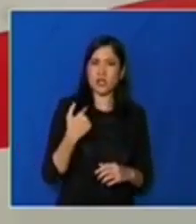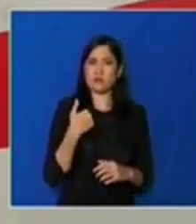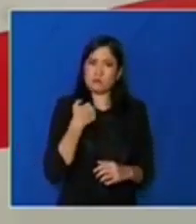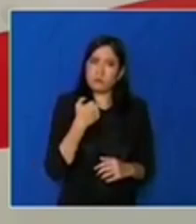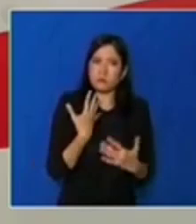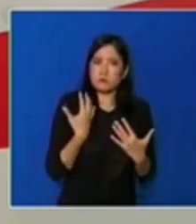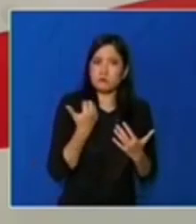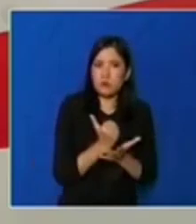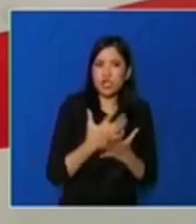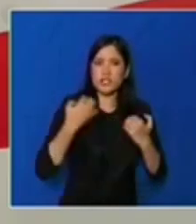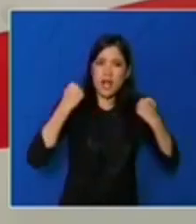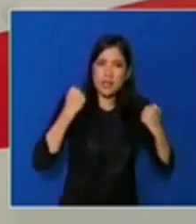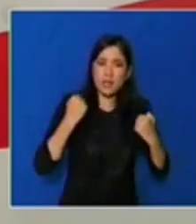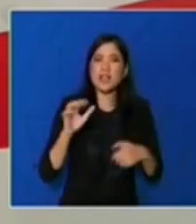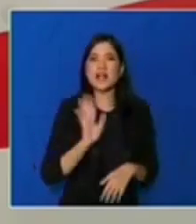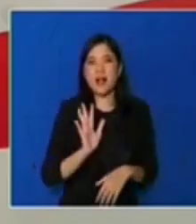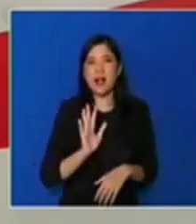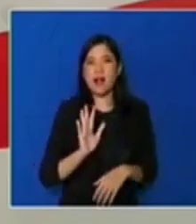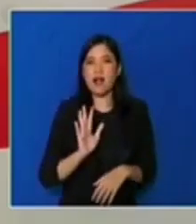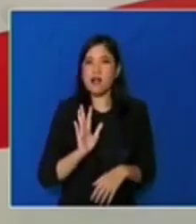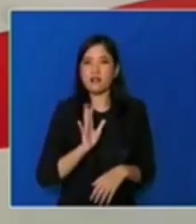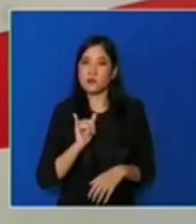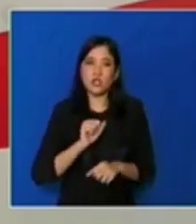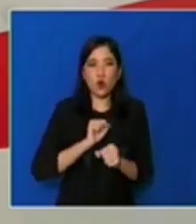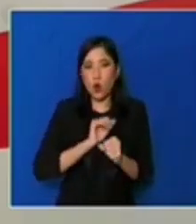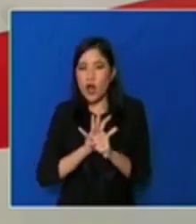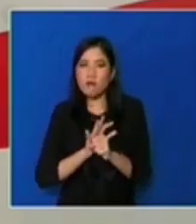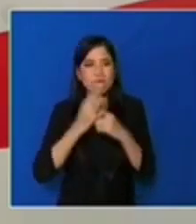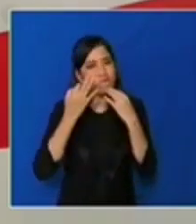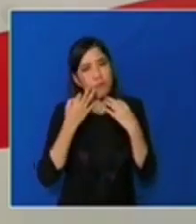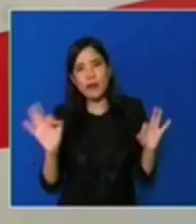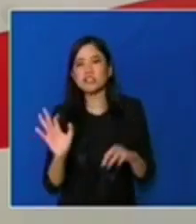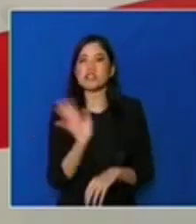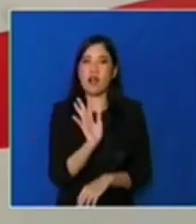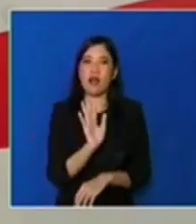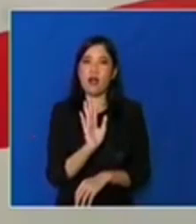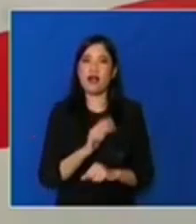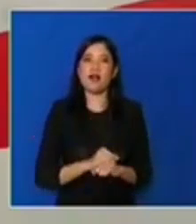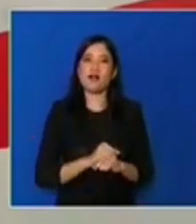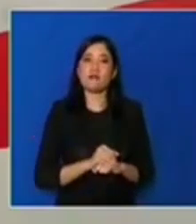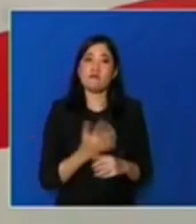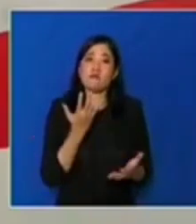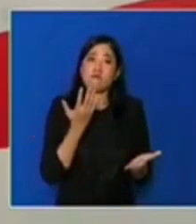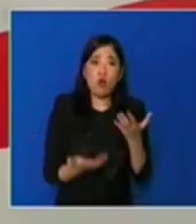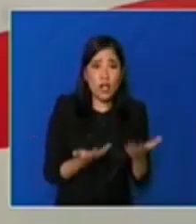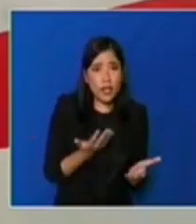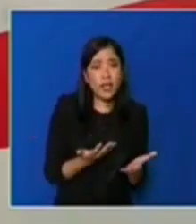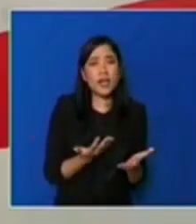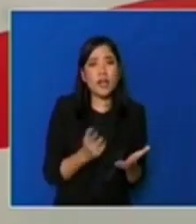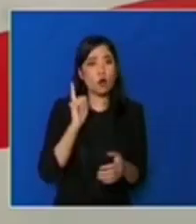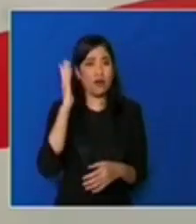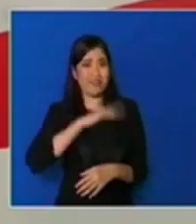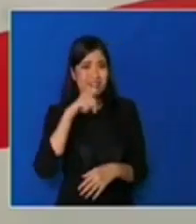betul-betul sehat dan terbebas dari korona vsdc 19 bisa saja kalau